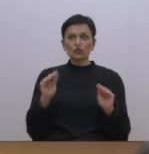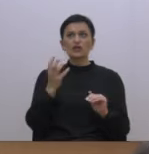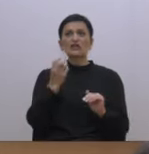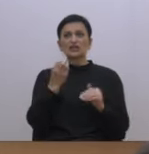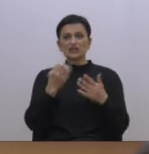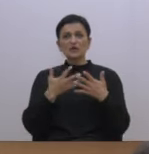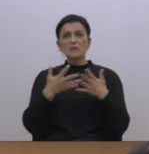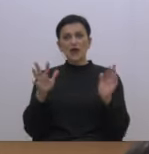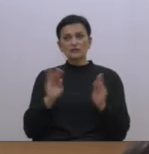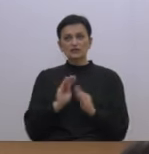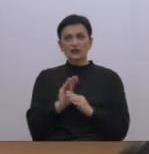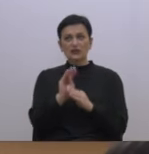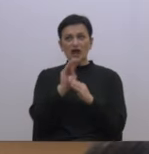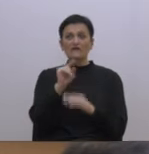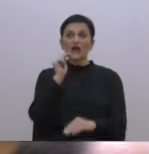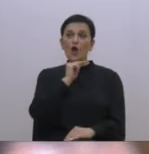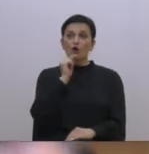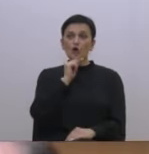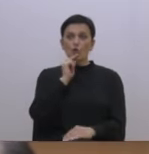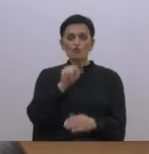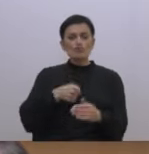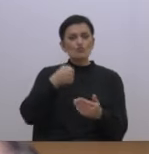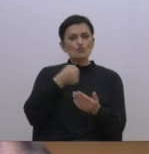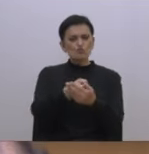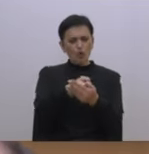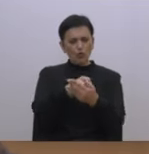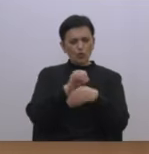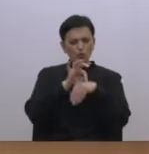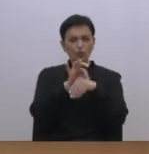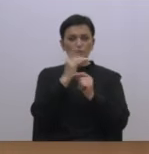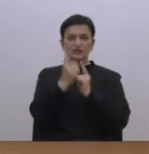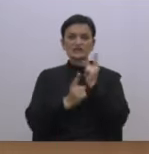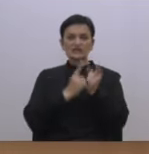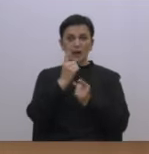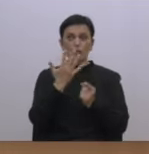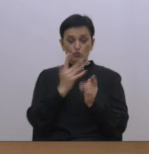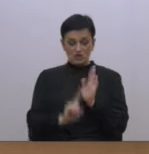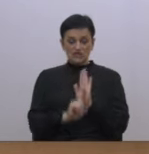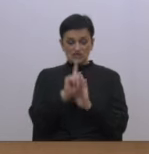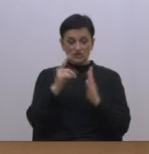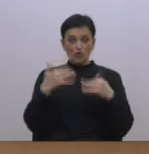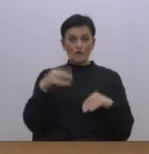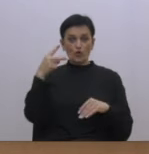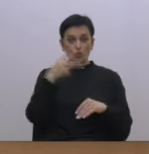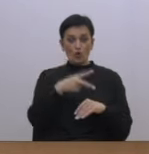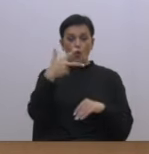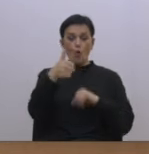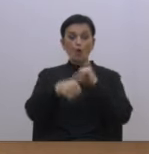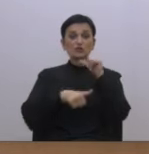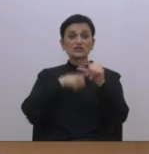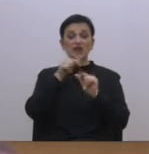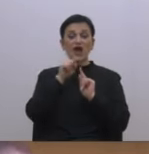მეტად გავზრდით ეკონომიკას და ბოლომდე მივიყვანთ რეფორმებს, რომელიც დავიწყეთ. 2030